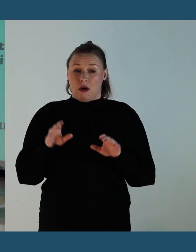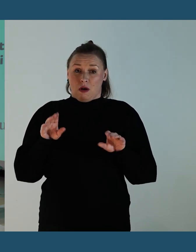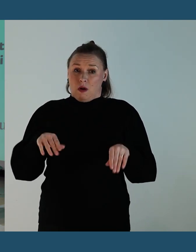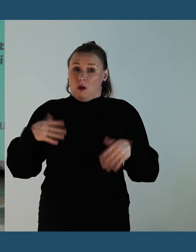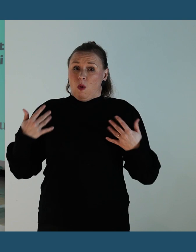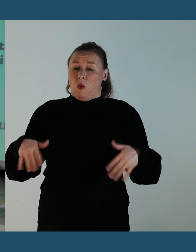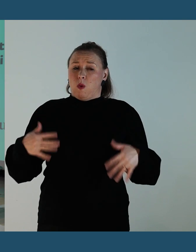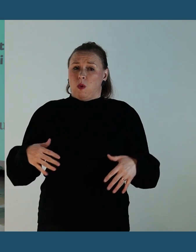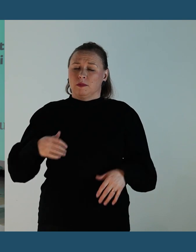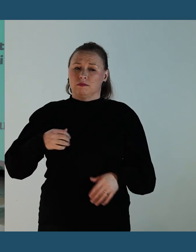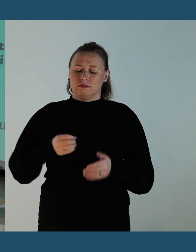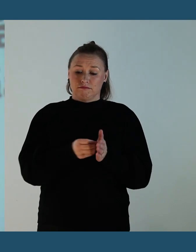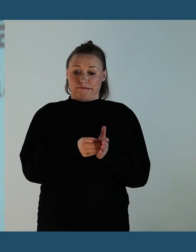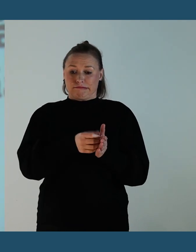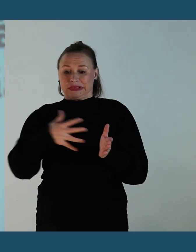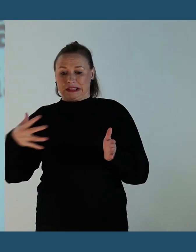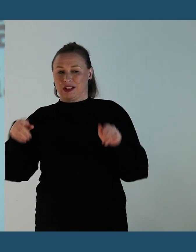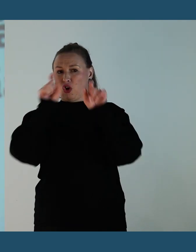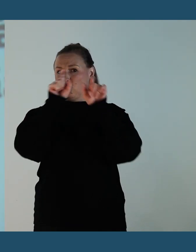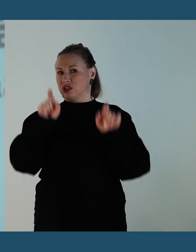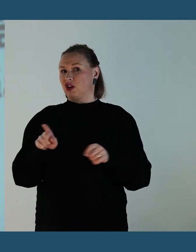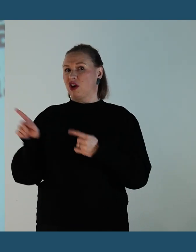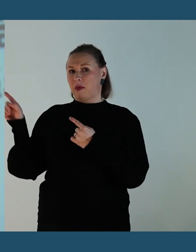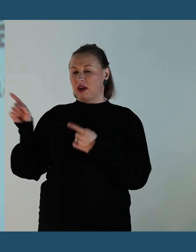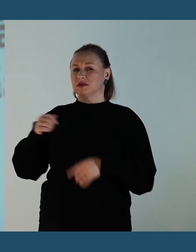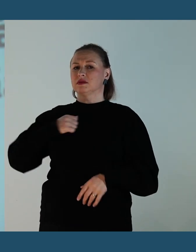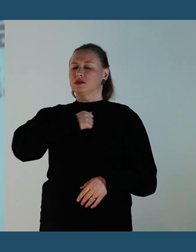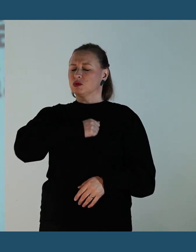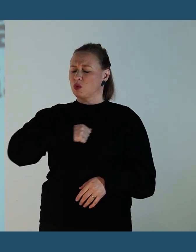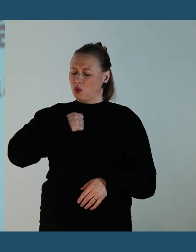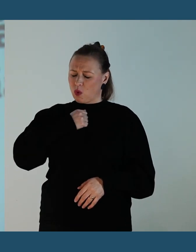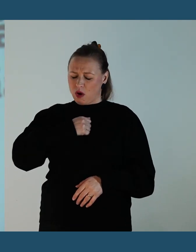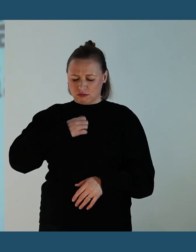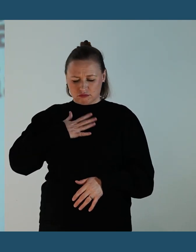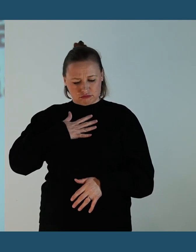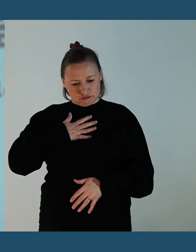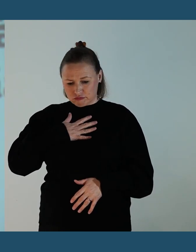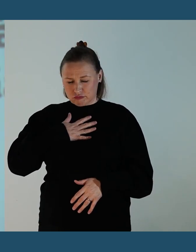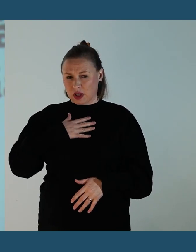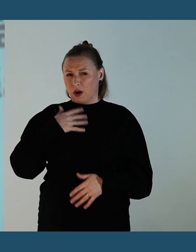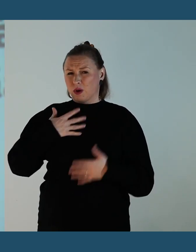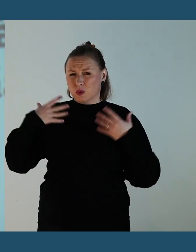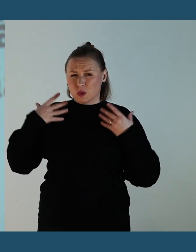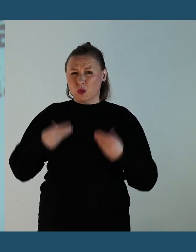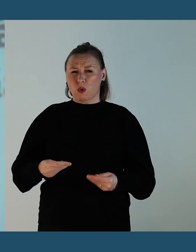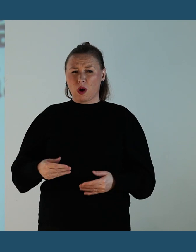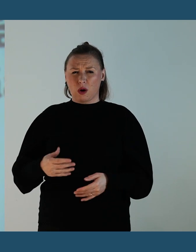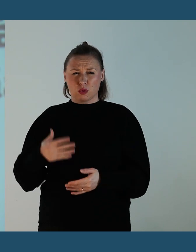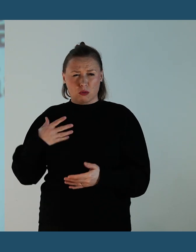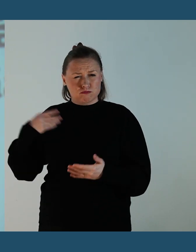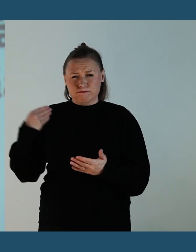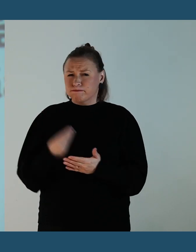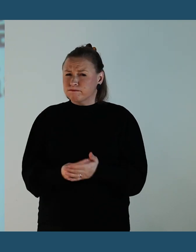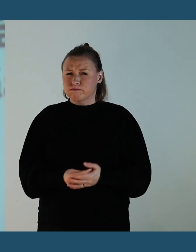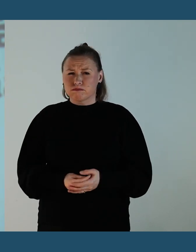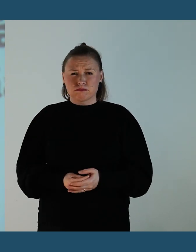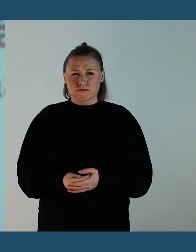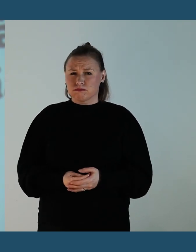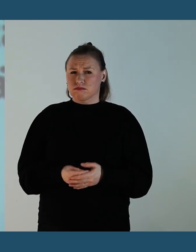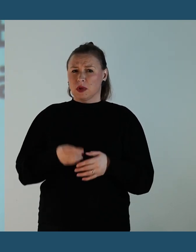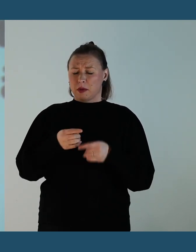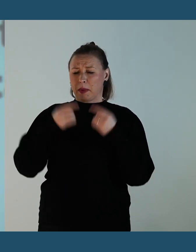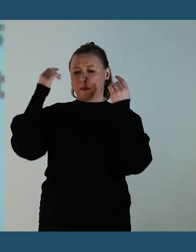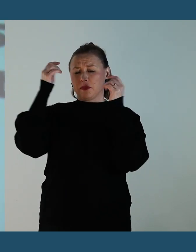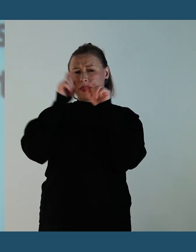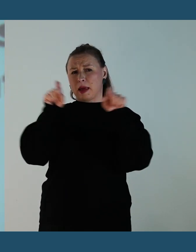tosi vahvaa surua ja turhautumista. Ja ylipäätään tämä teema nyt kun pohtii